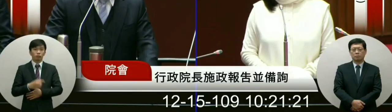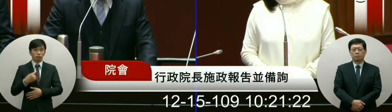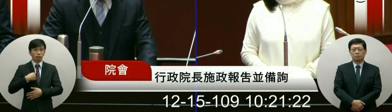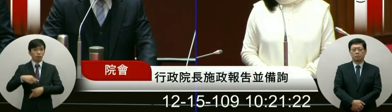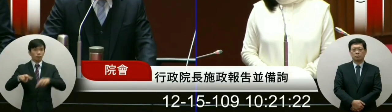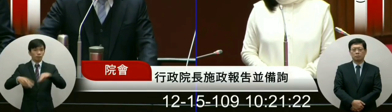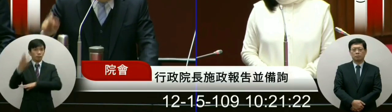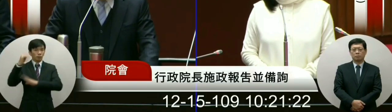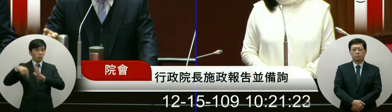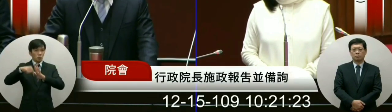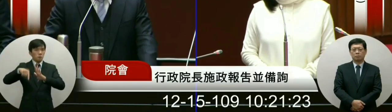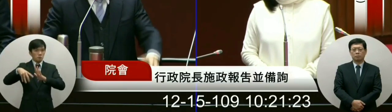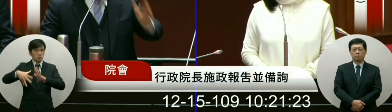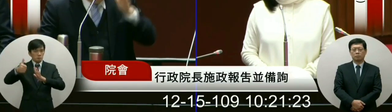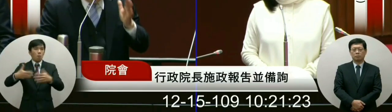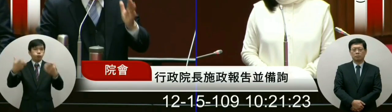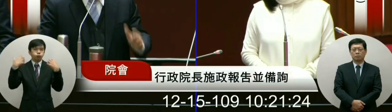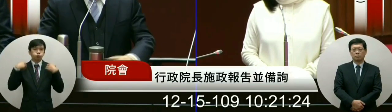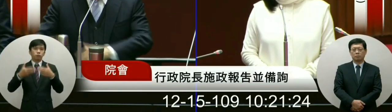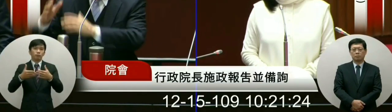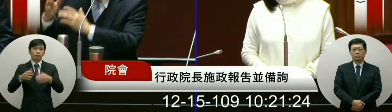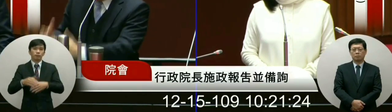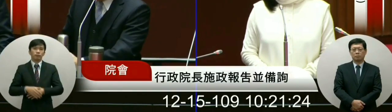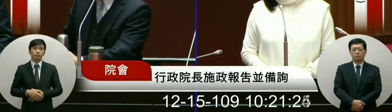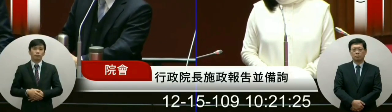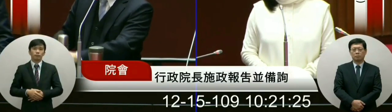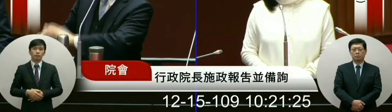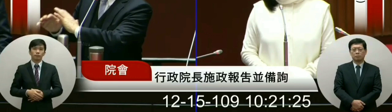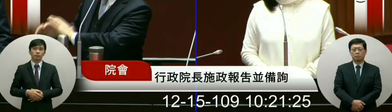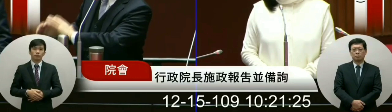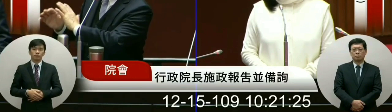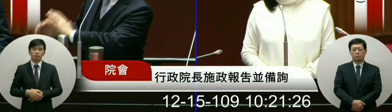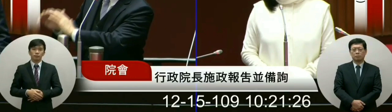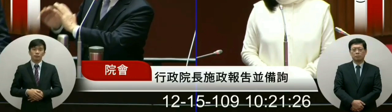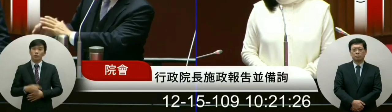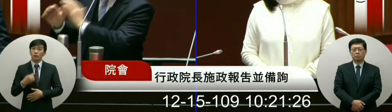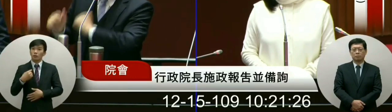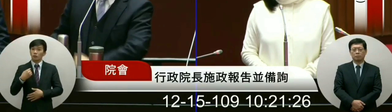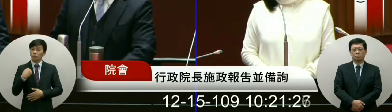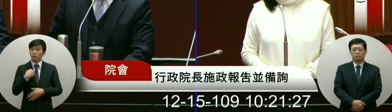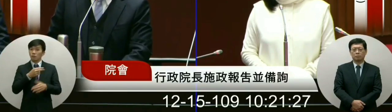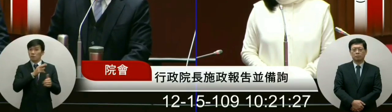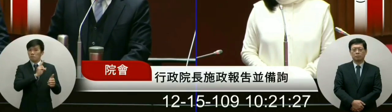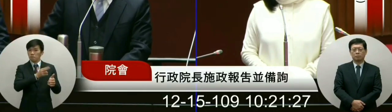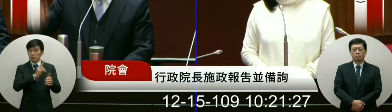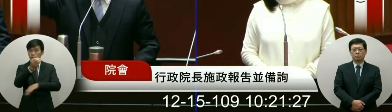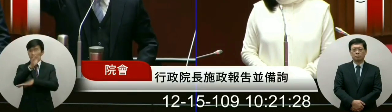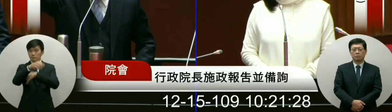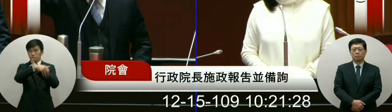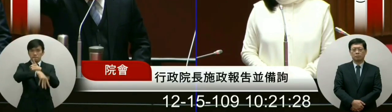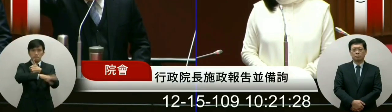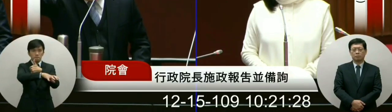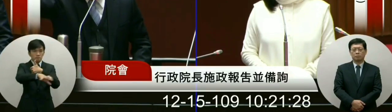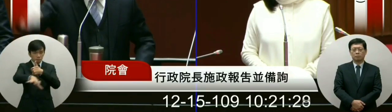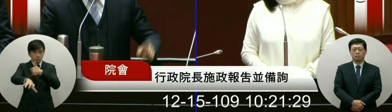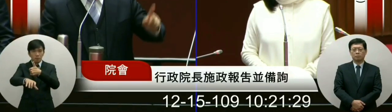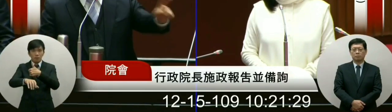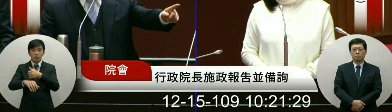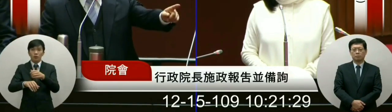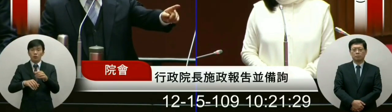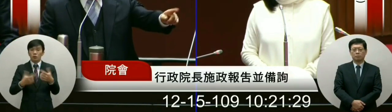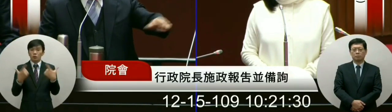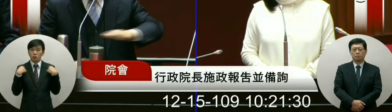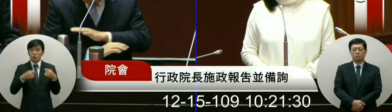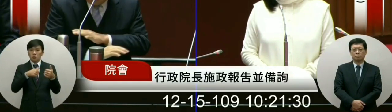负责做到。所以我已经要求相关部会从源头